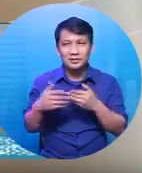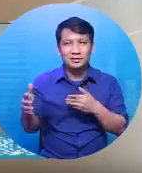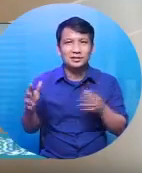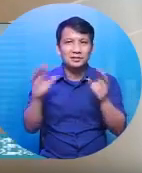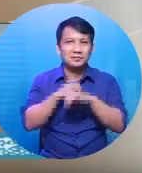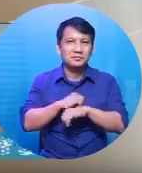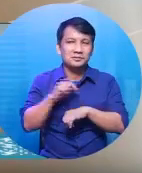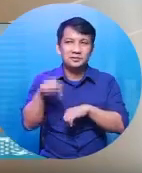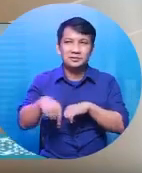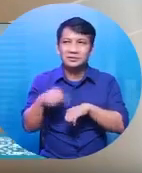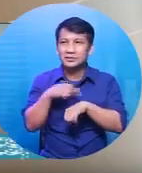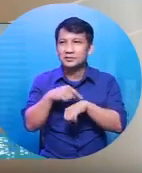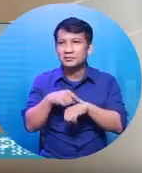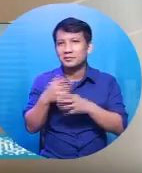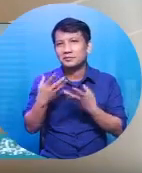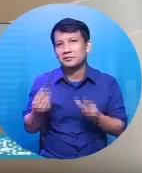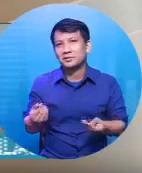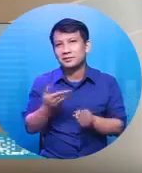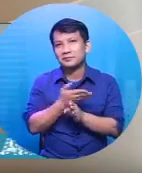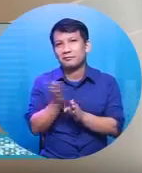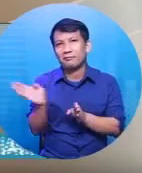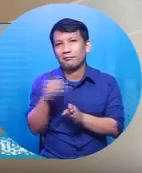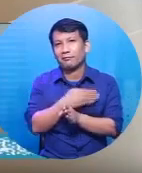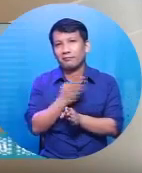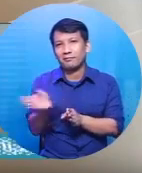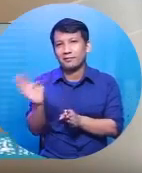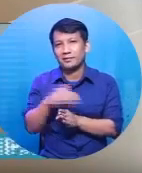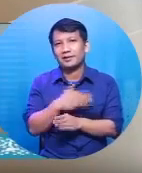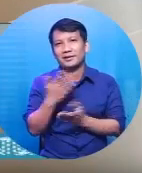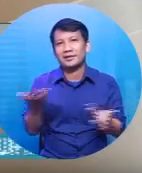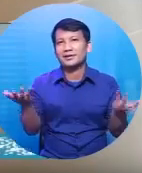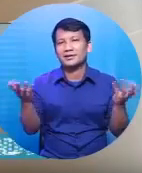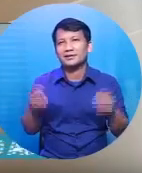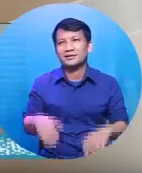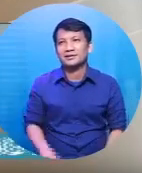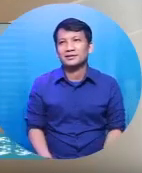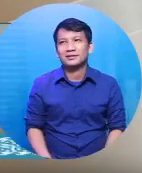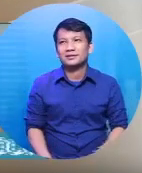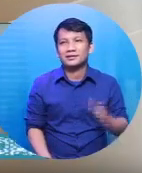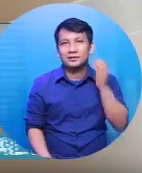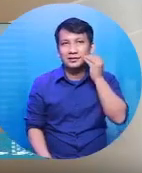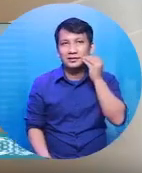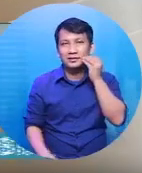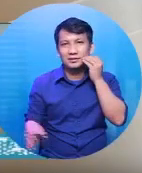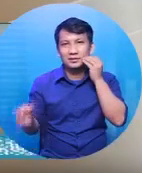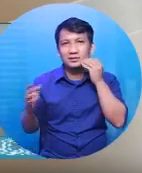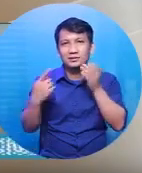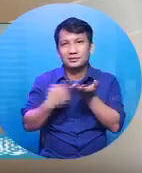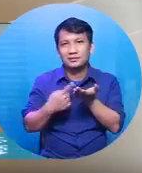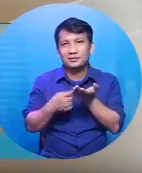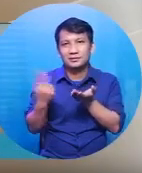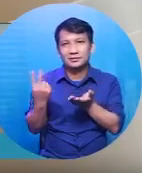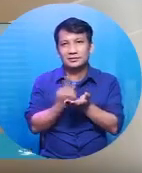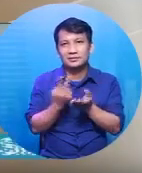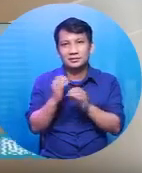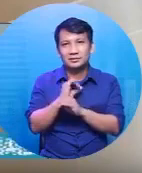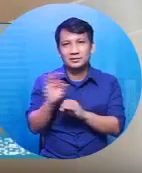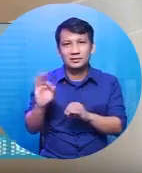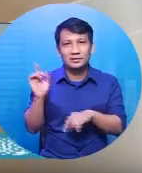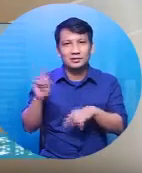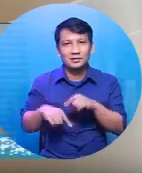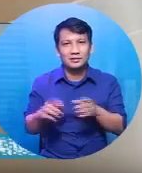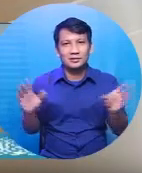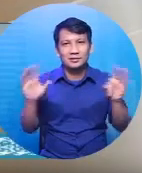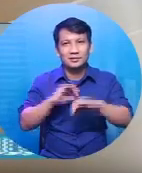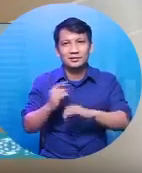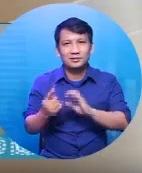maubos lang po oras natin. Wala tayo pupuntahan. Ma'am Rochelle. Pa. Huwag mo ibababa ang telepono. Pag-usapin po namin kayo off-air. Kahit na abutin